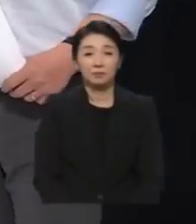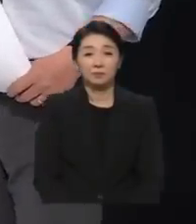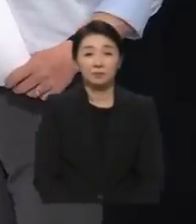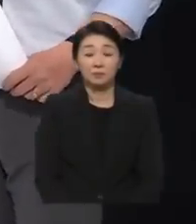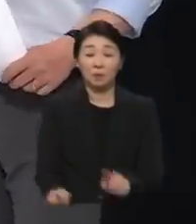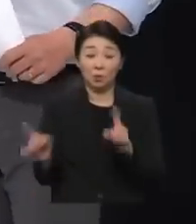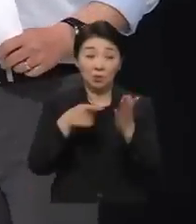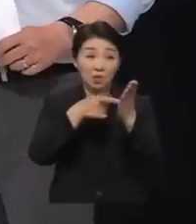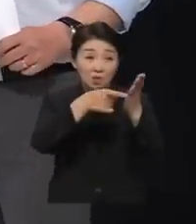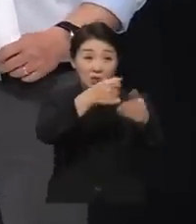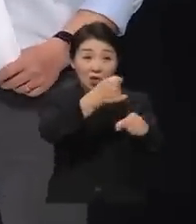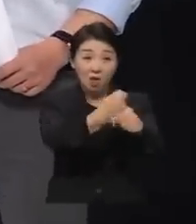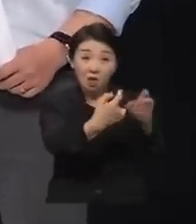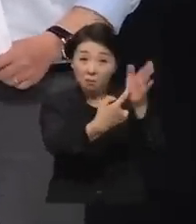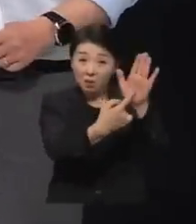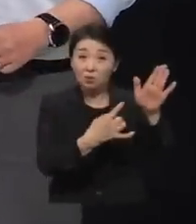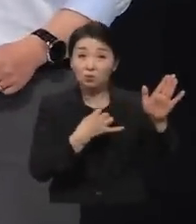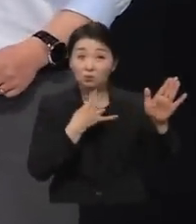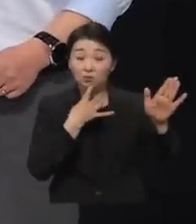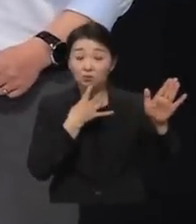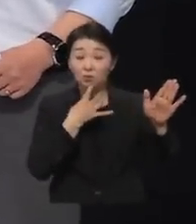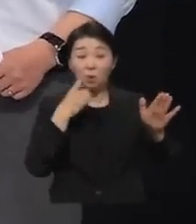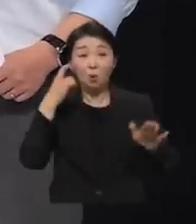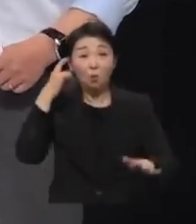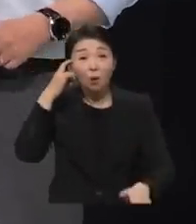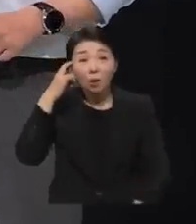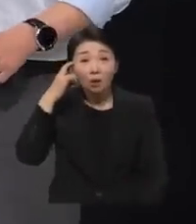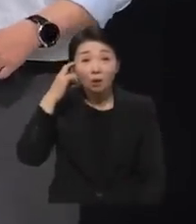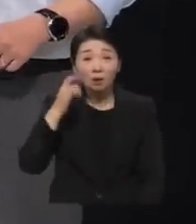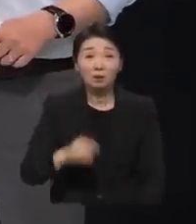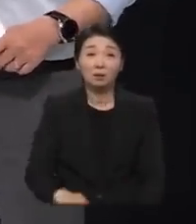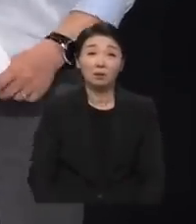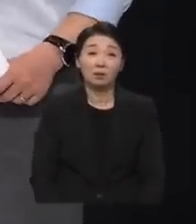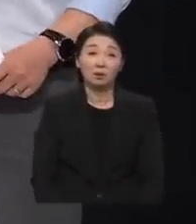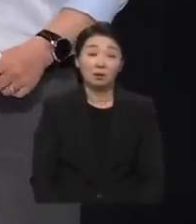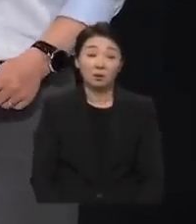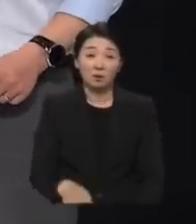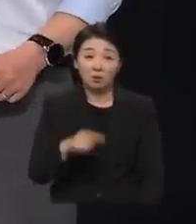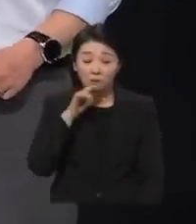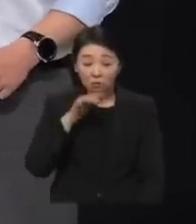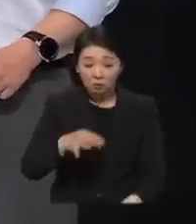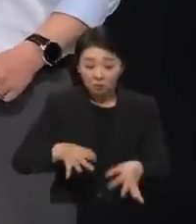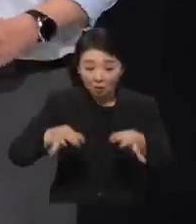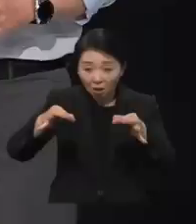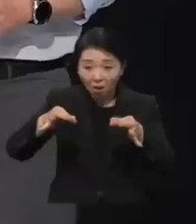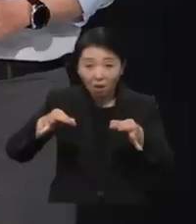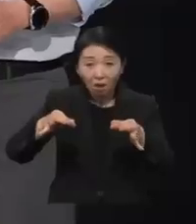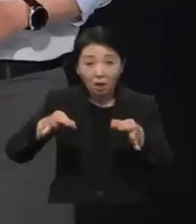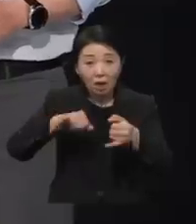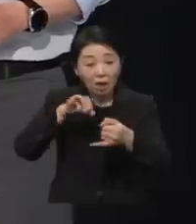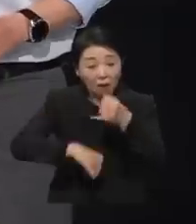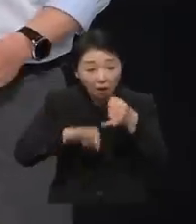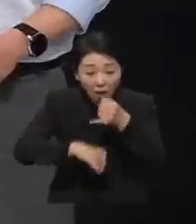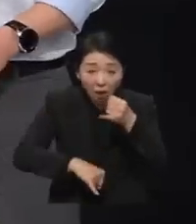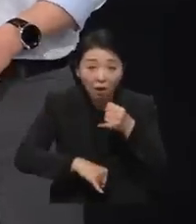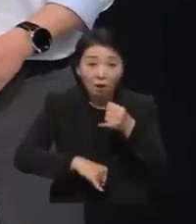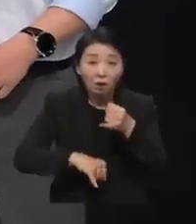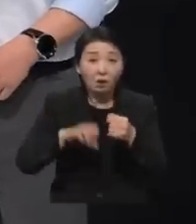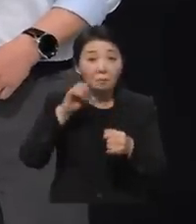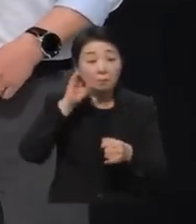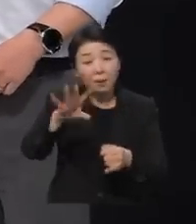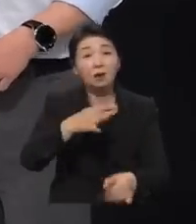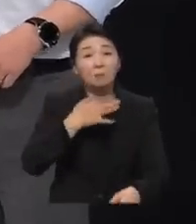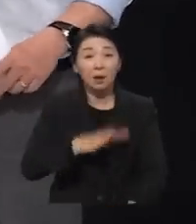회생 신청을 하겠다고 밝혔을 뿐 디폴트, 그러니까 채무 불이행 선언을 한 적은 단 한 번도 없었다는